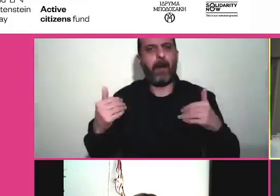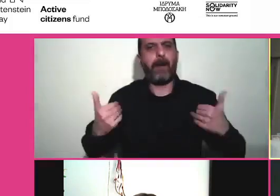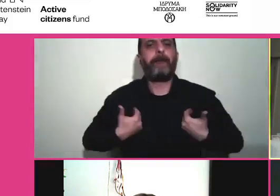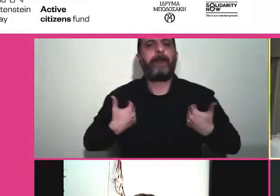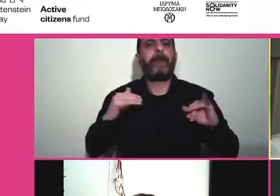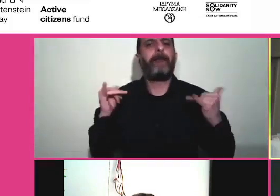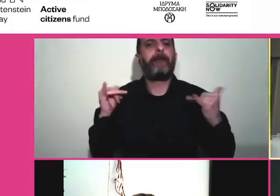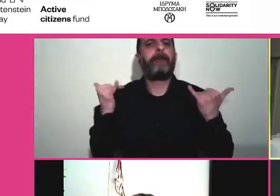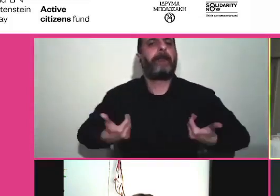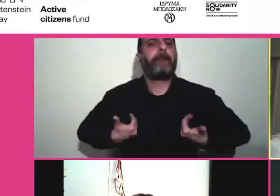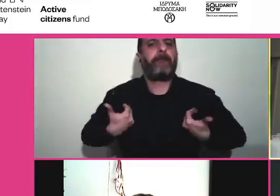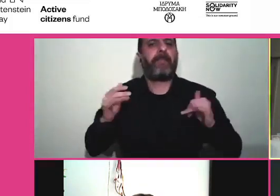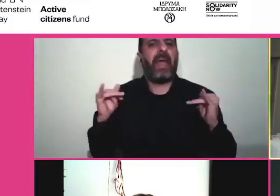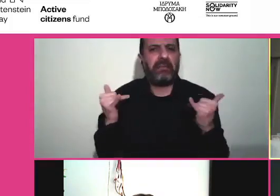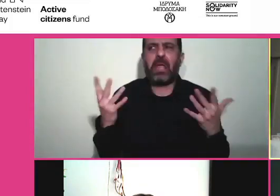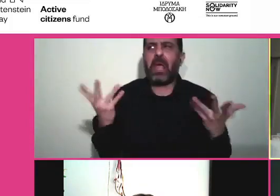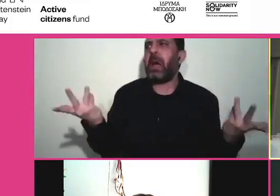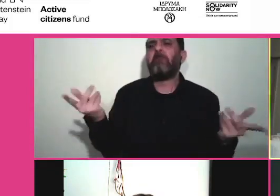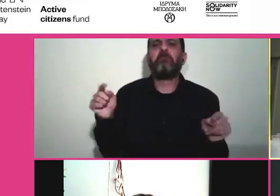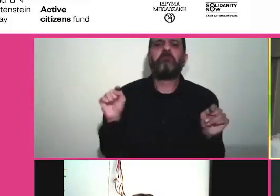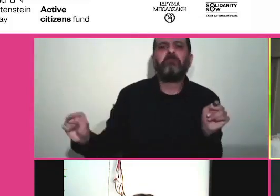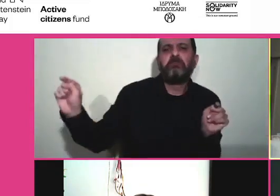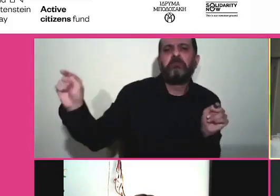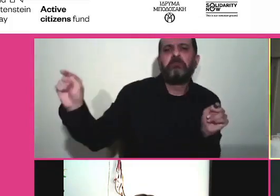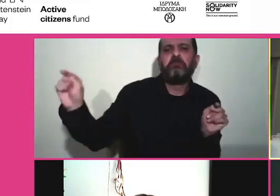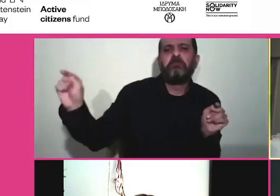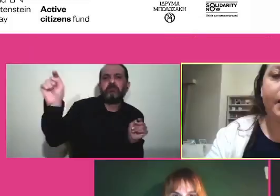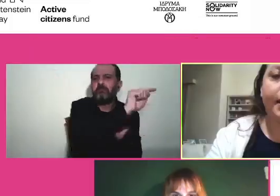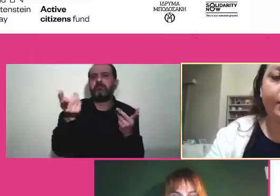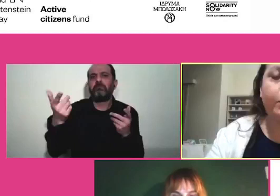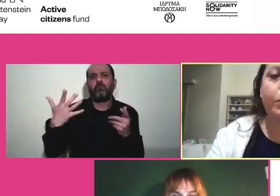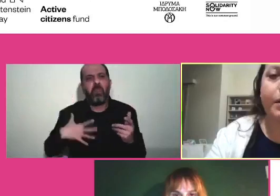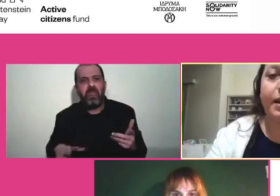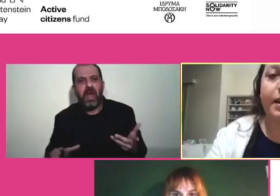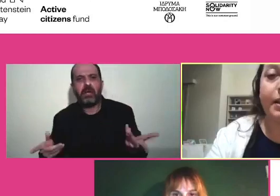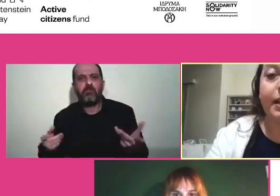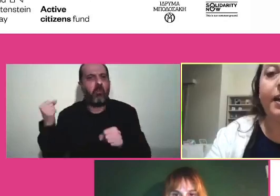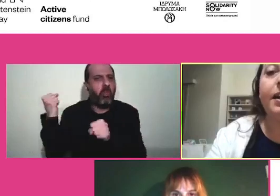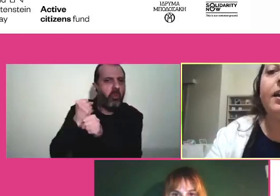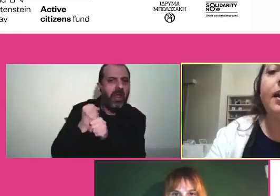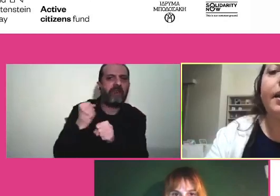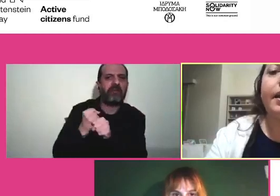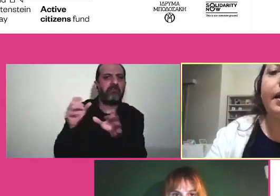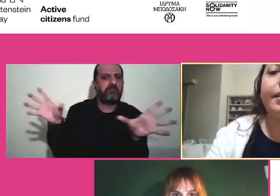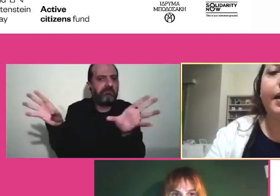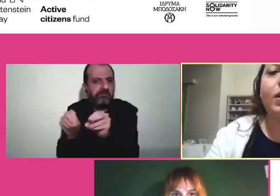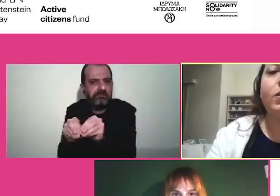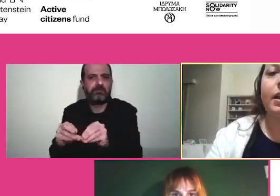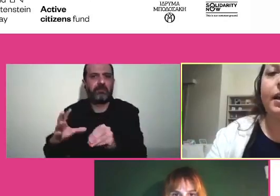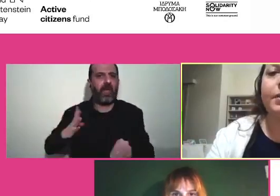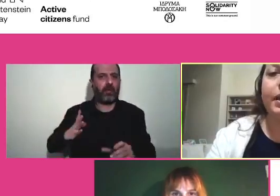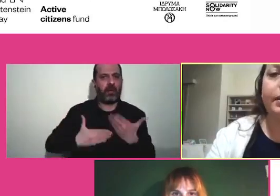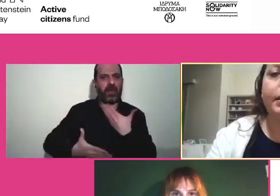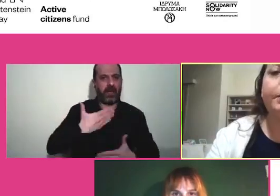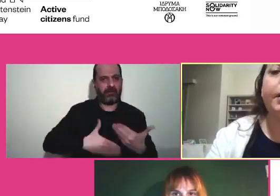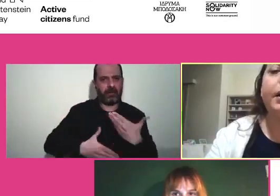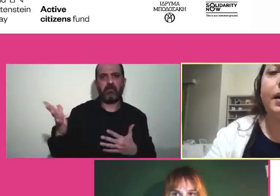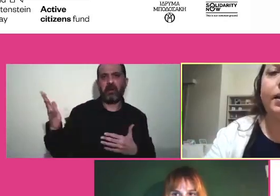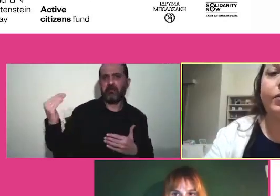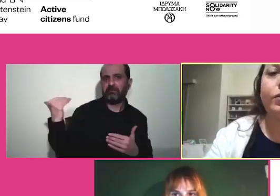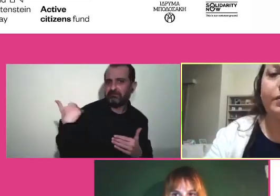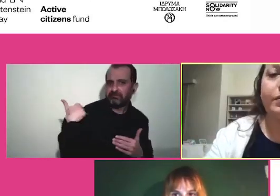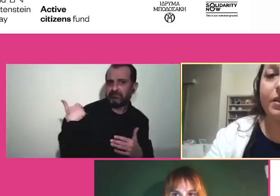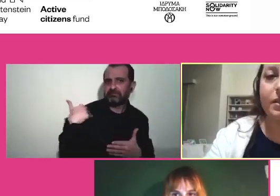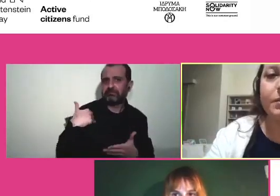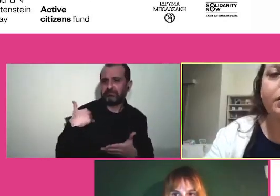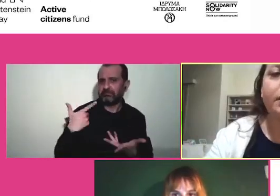σε οργανισμούς που ασχολούνται με ανθρώπους με αναπηρία, αν θέλουν κάποια αντίτυπα να